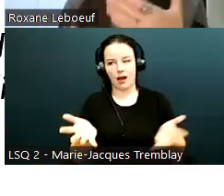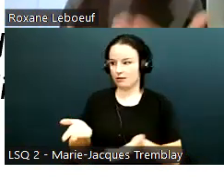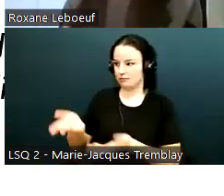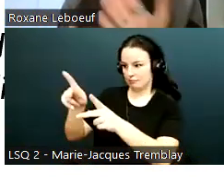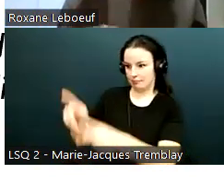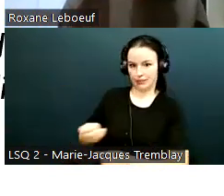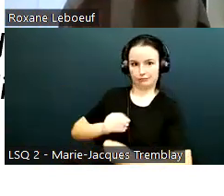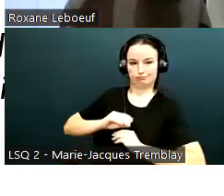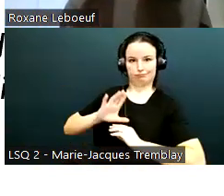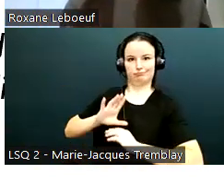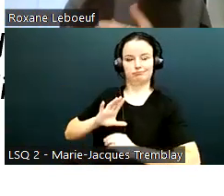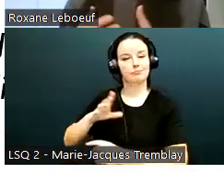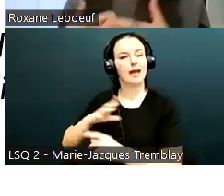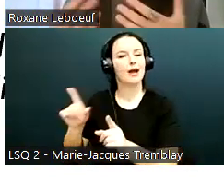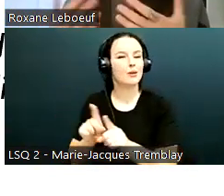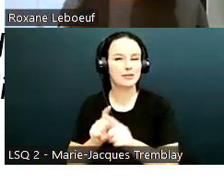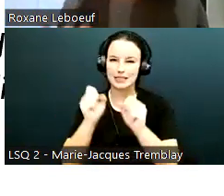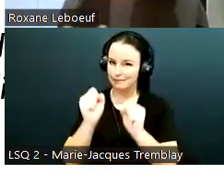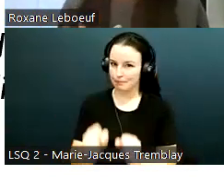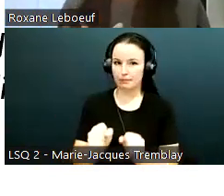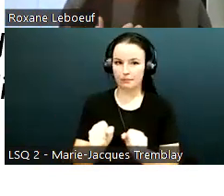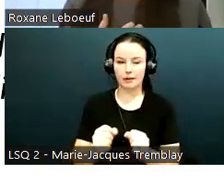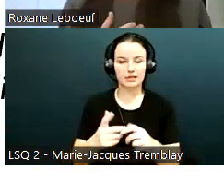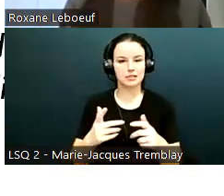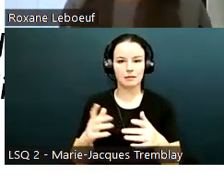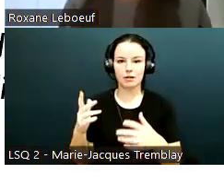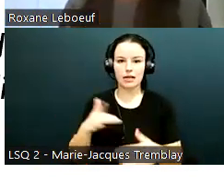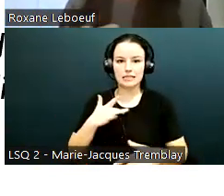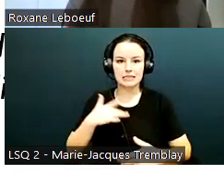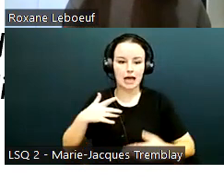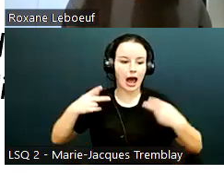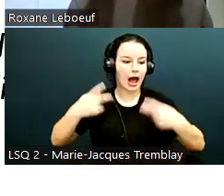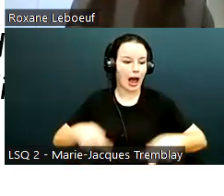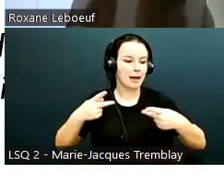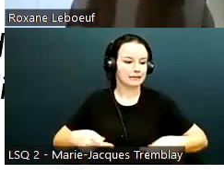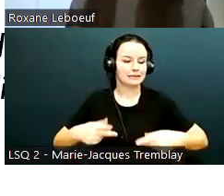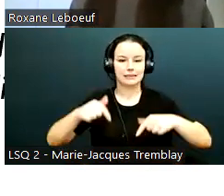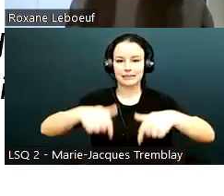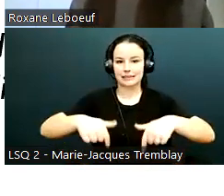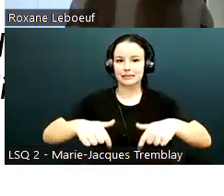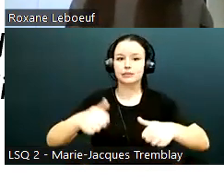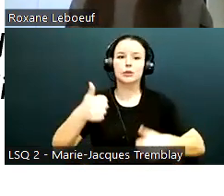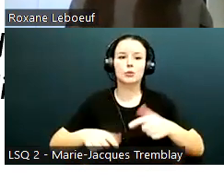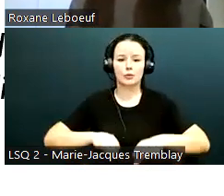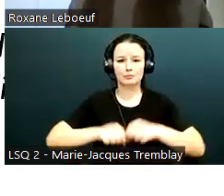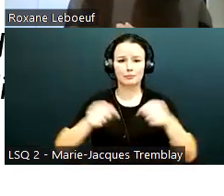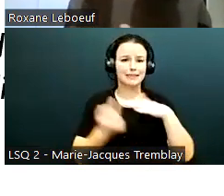effets positifs, mais ça peut aussi, dans plusieurs cas, consolider l'appartenance au milieu de vie ou briser l'isolement des résidents